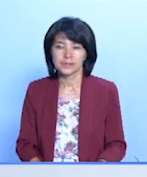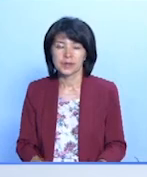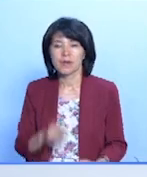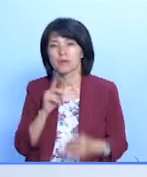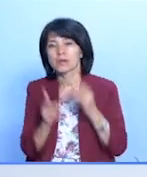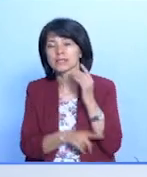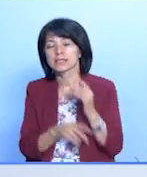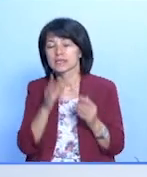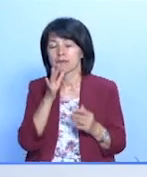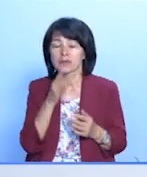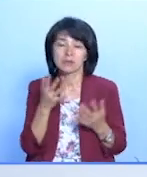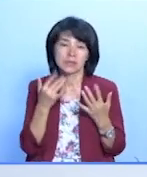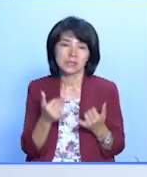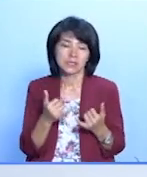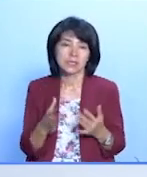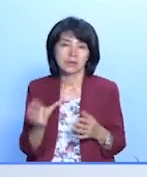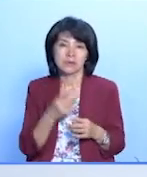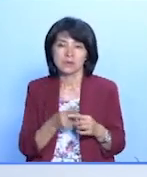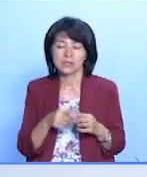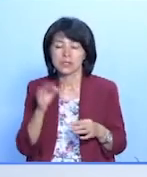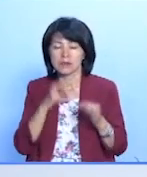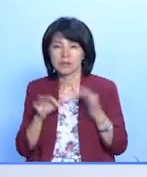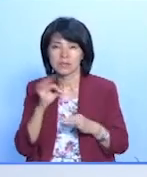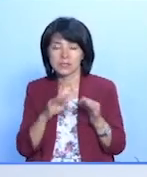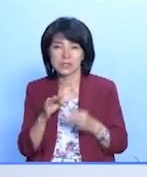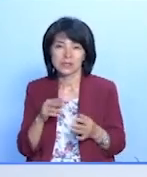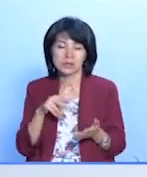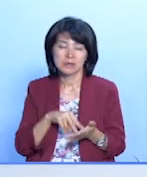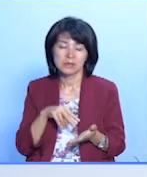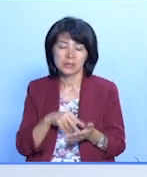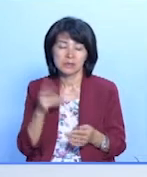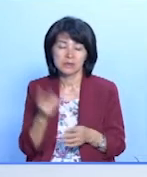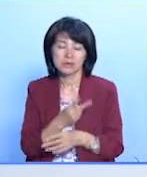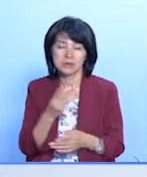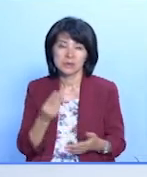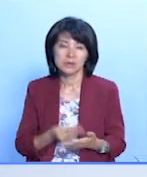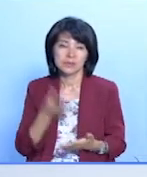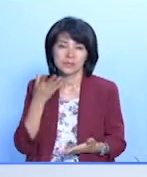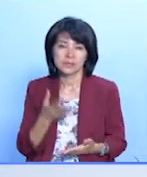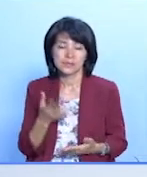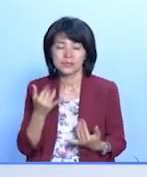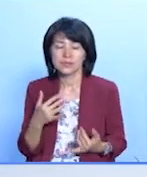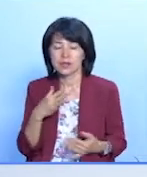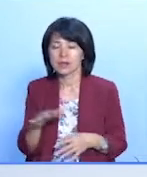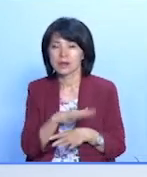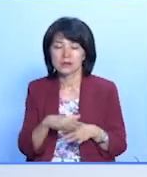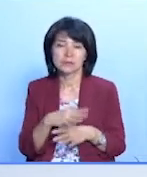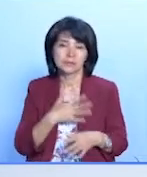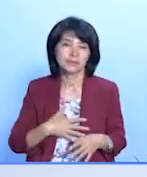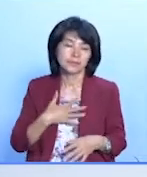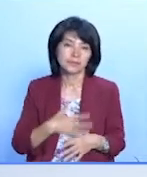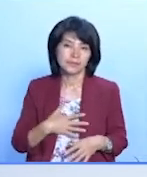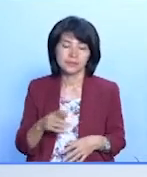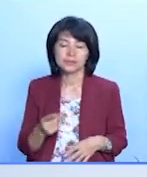Соңғы уақытта емдом заттарының тапшылығы мен дәріханалардағы бағаның негізсіз қымбаттауы көпшілікті мазалап отыр. Қоймадағы